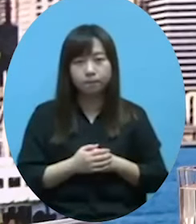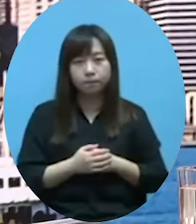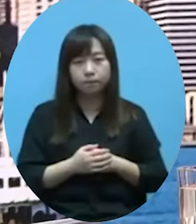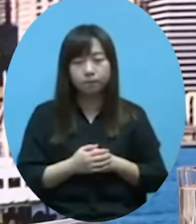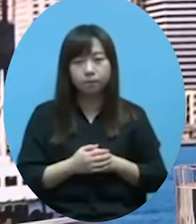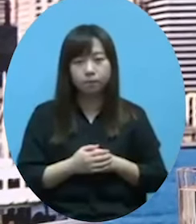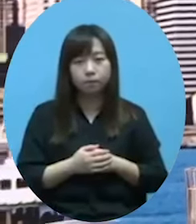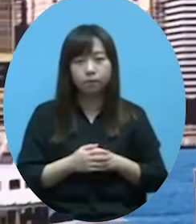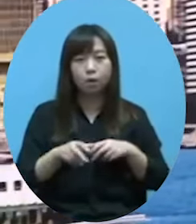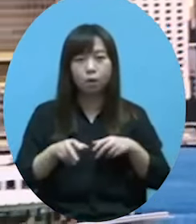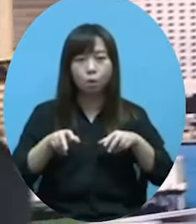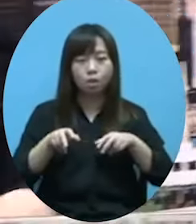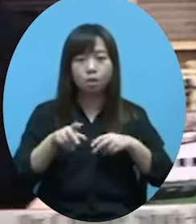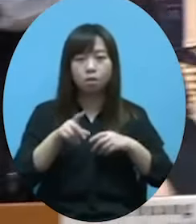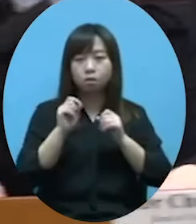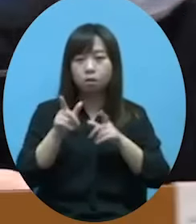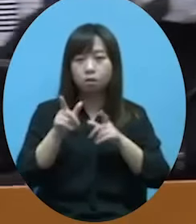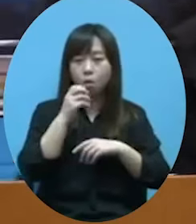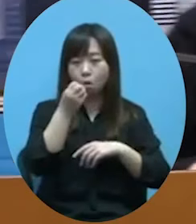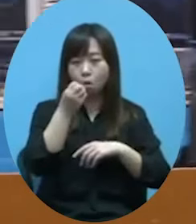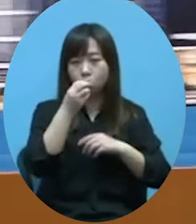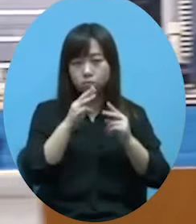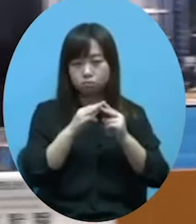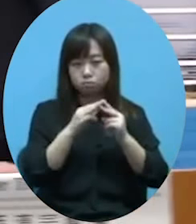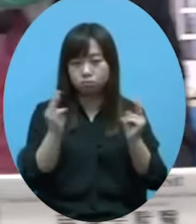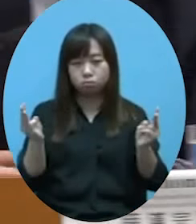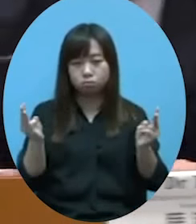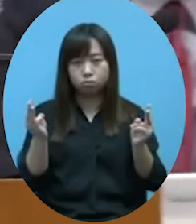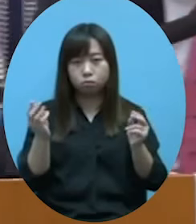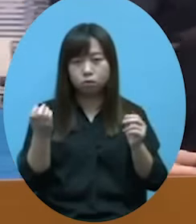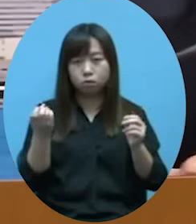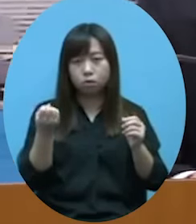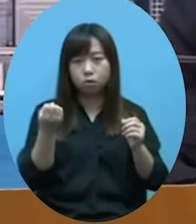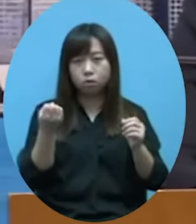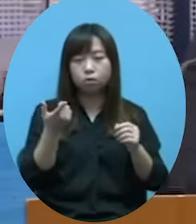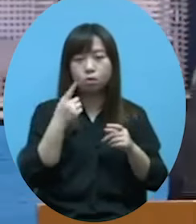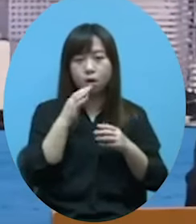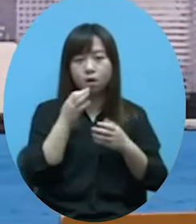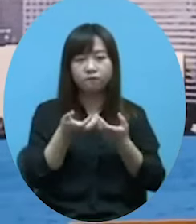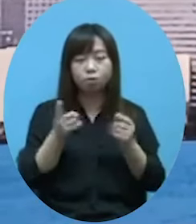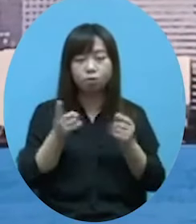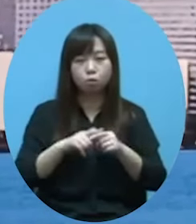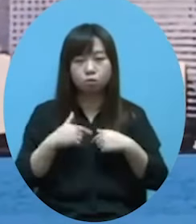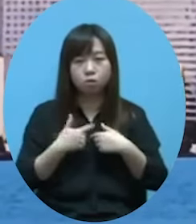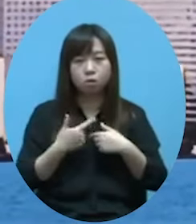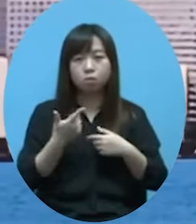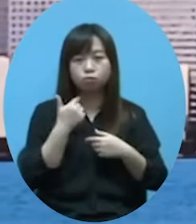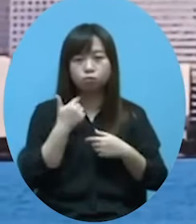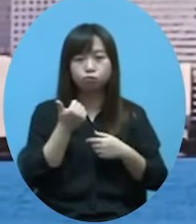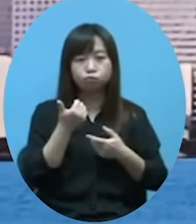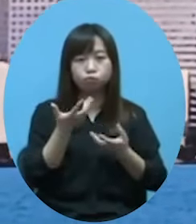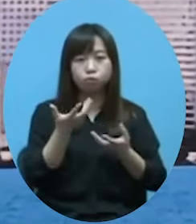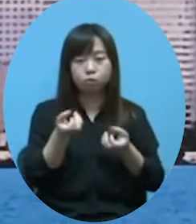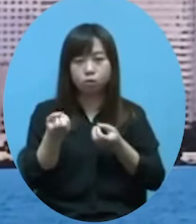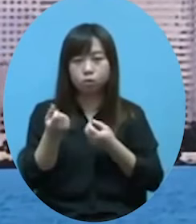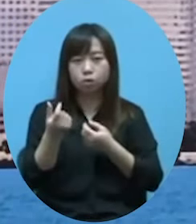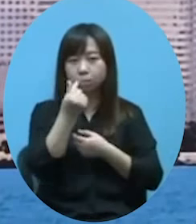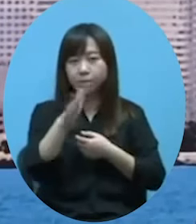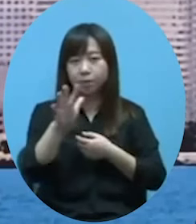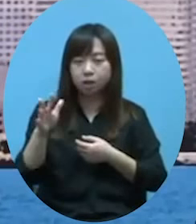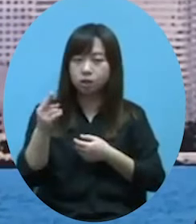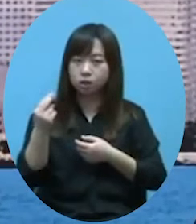我們在港珠澳的動物隔離中心其實可以容納十多隻動物